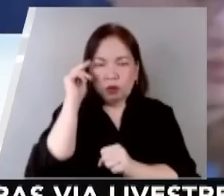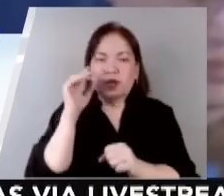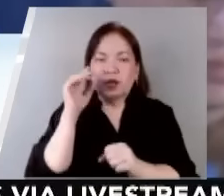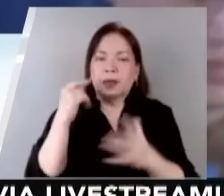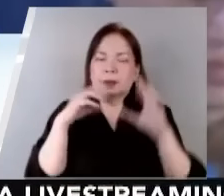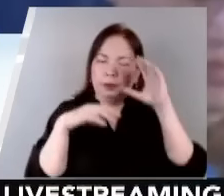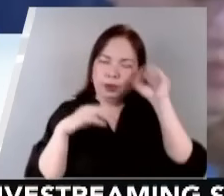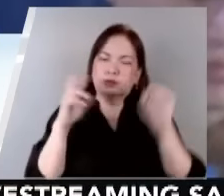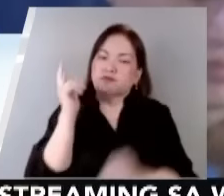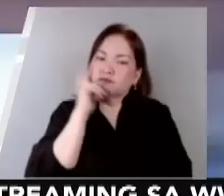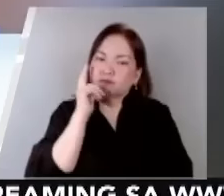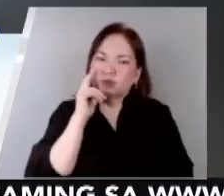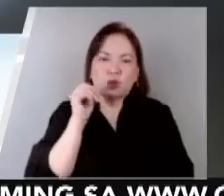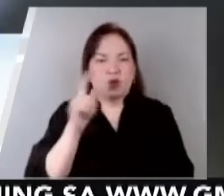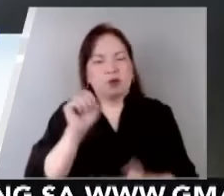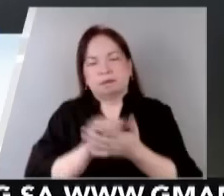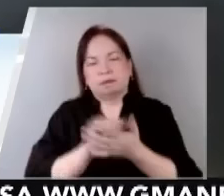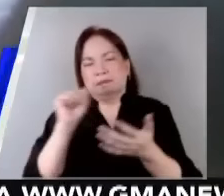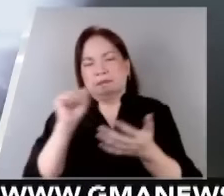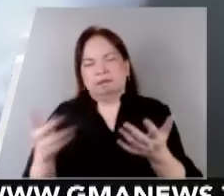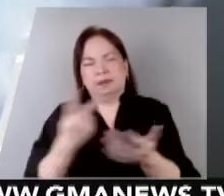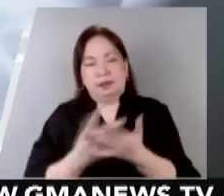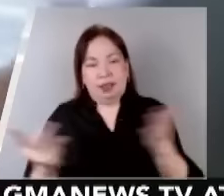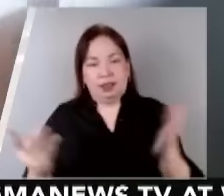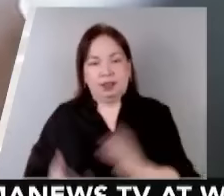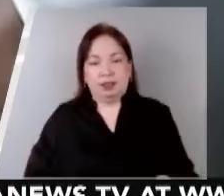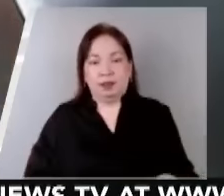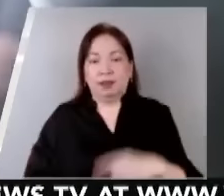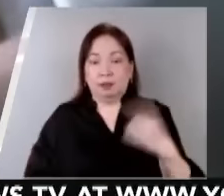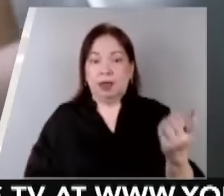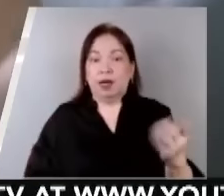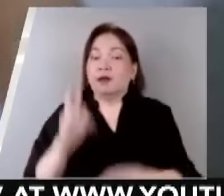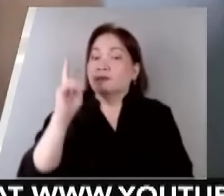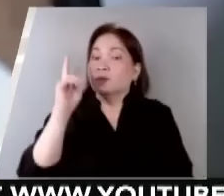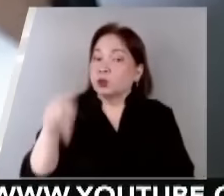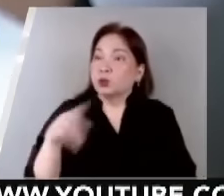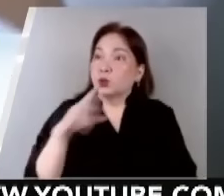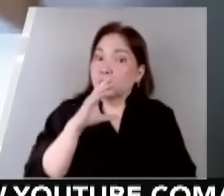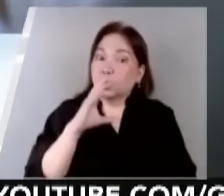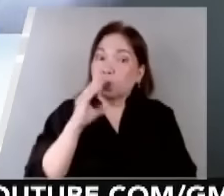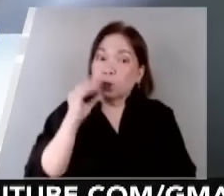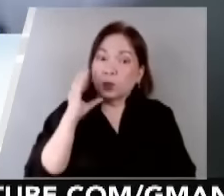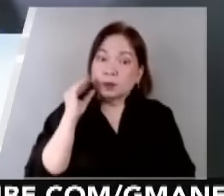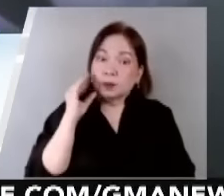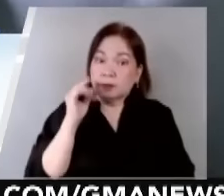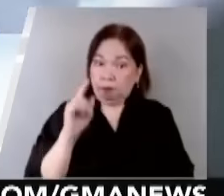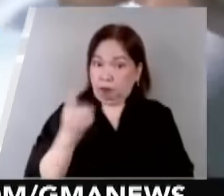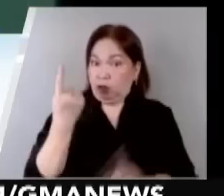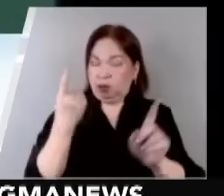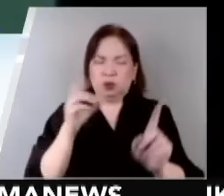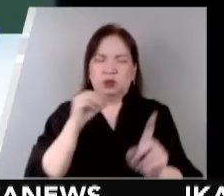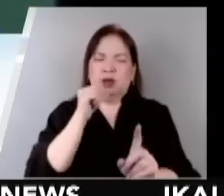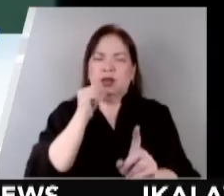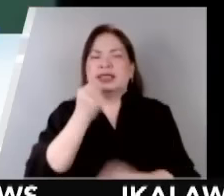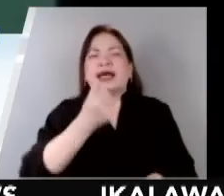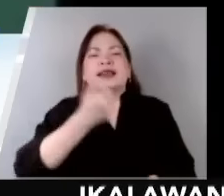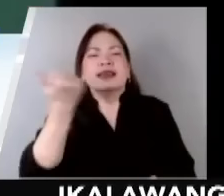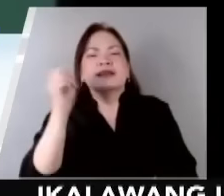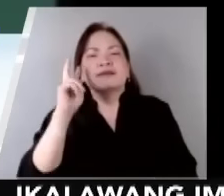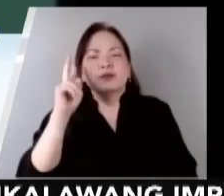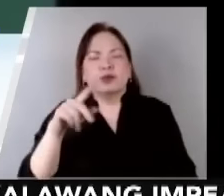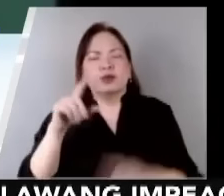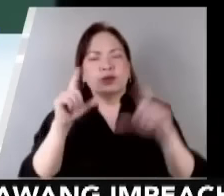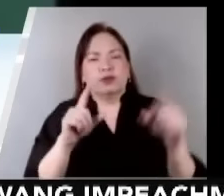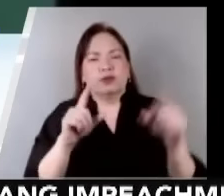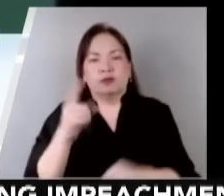ay nabasura rin. Sa mga vice-presidente naman, hindi si VP Sara ang unang naharap sa reklamong impeachment. Si Estrada